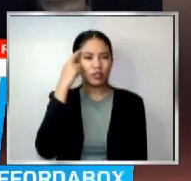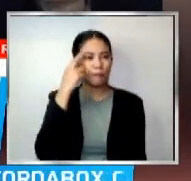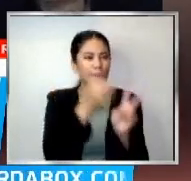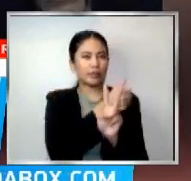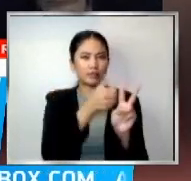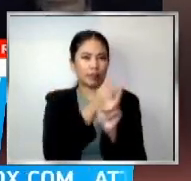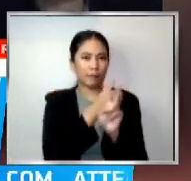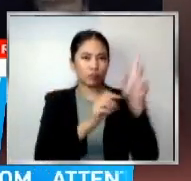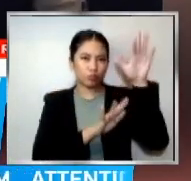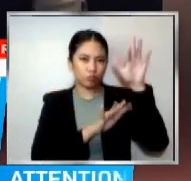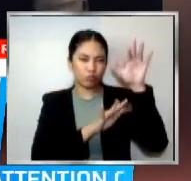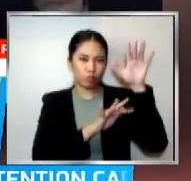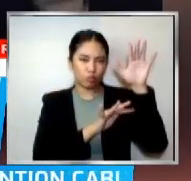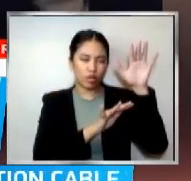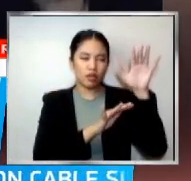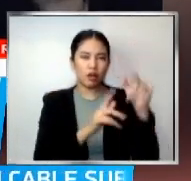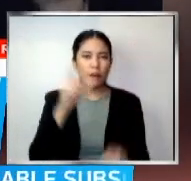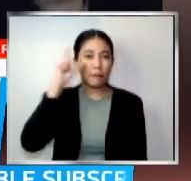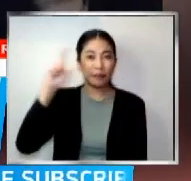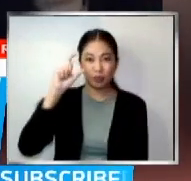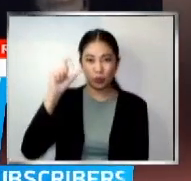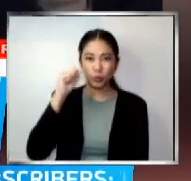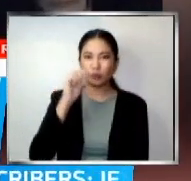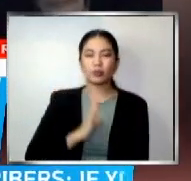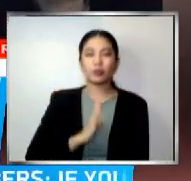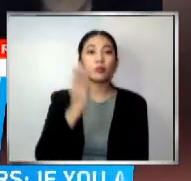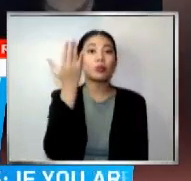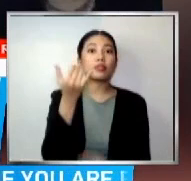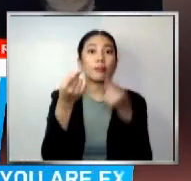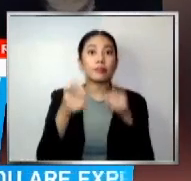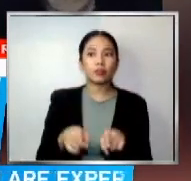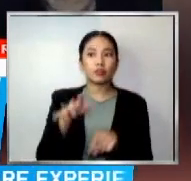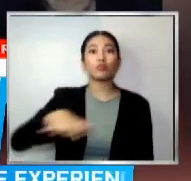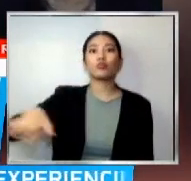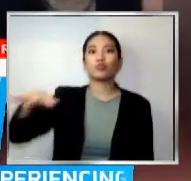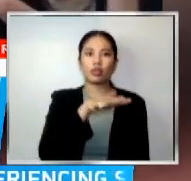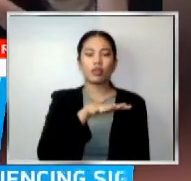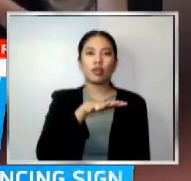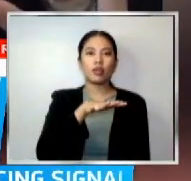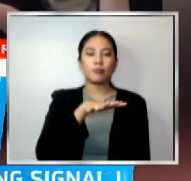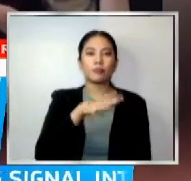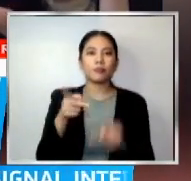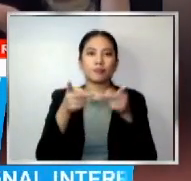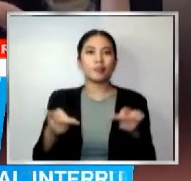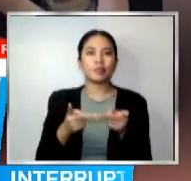dun po nangyayari yung recruitment dun po sa rural areas ng Mindanao. Pero at the same time po,